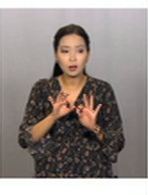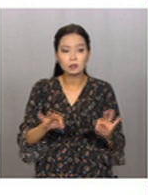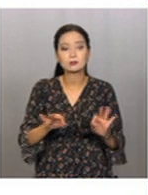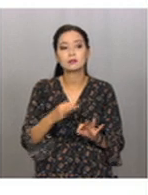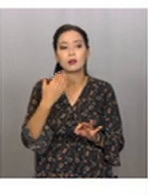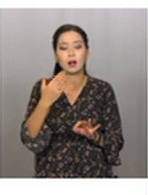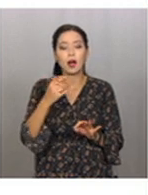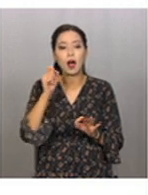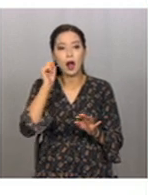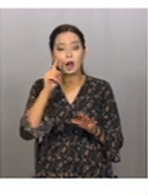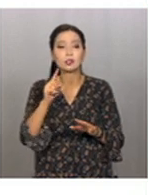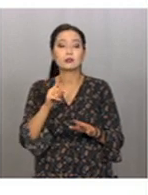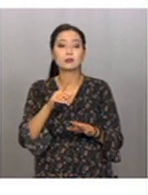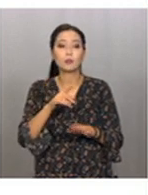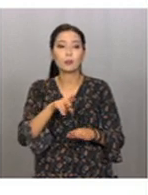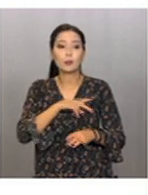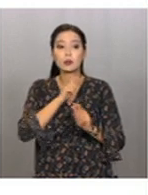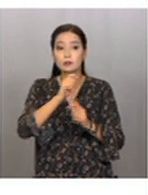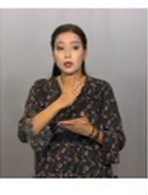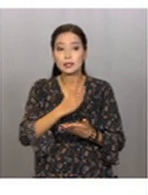енген. Сара Тастанбекқызы